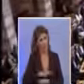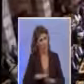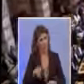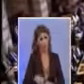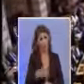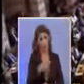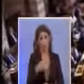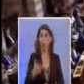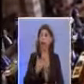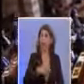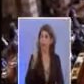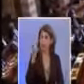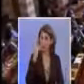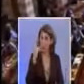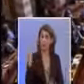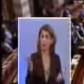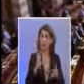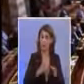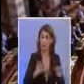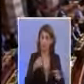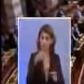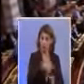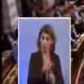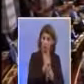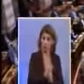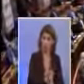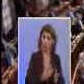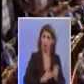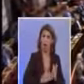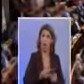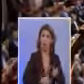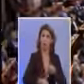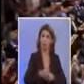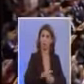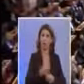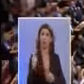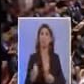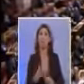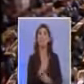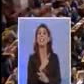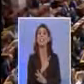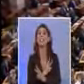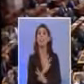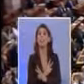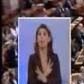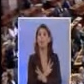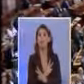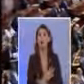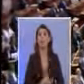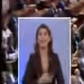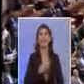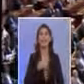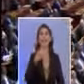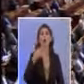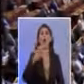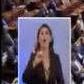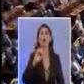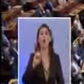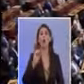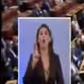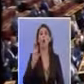μάθετε κάτι για το συγκεκριμένο επιχειρηματία, καλύτερα να ρωτήσετε τον σύμβουλό σας, τον κύριο Θεοδωρικάκο, γιατί